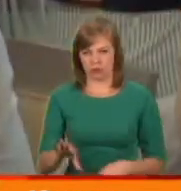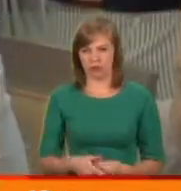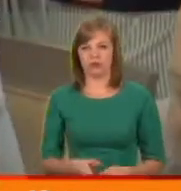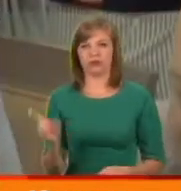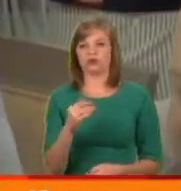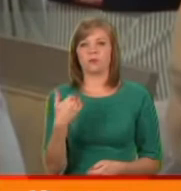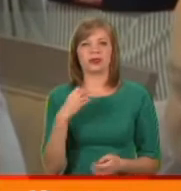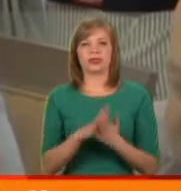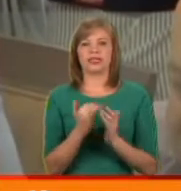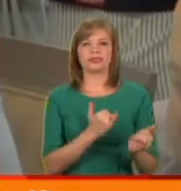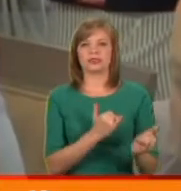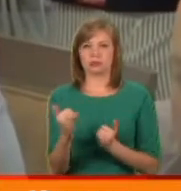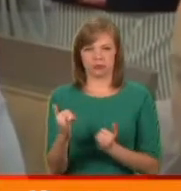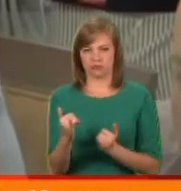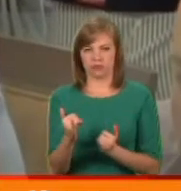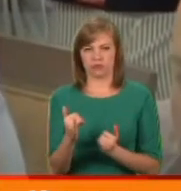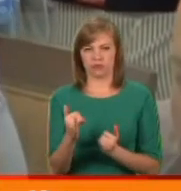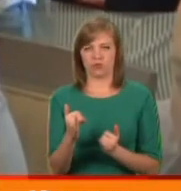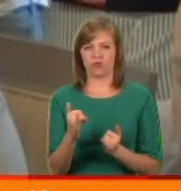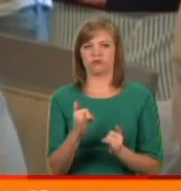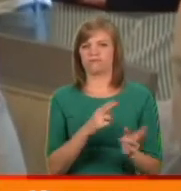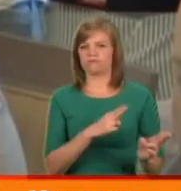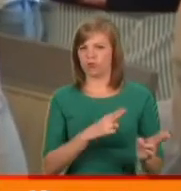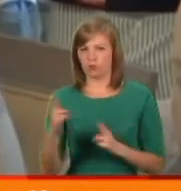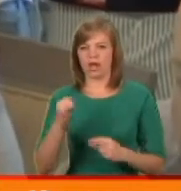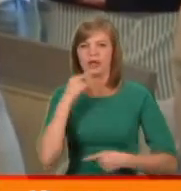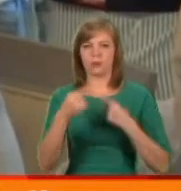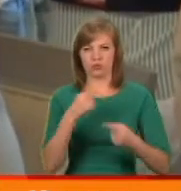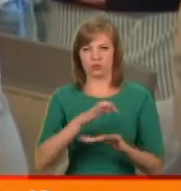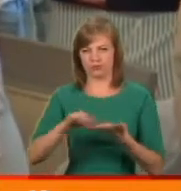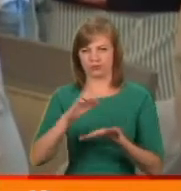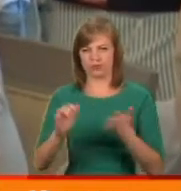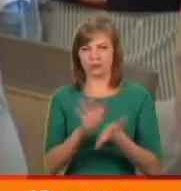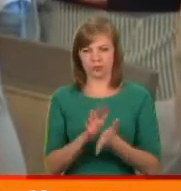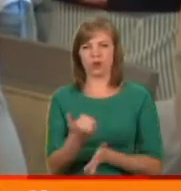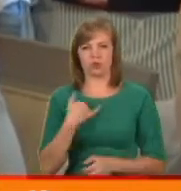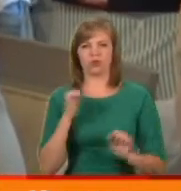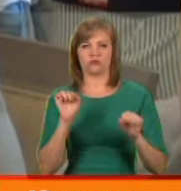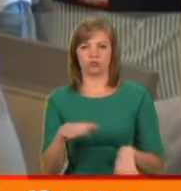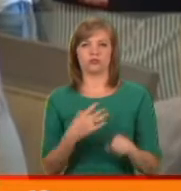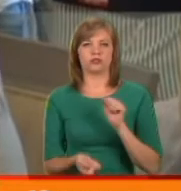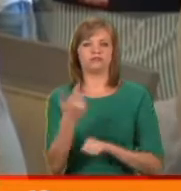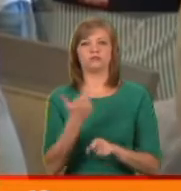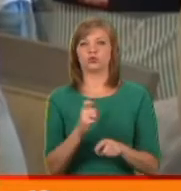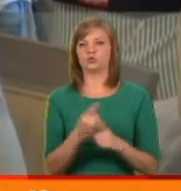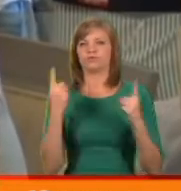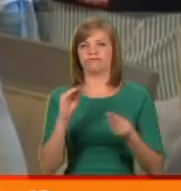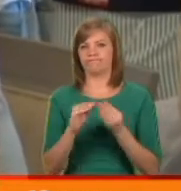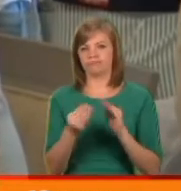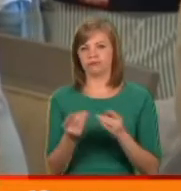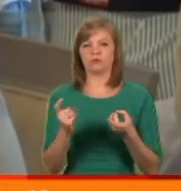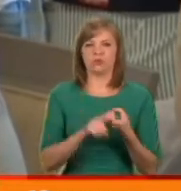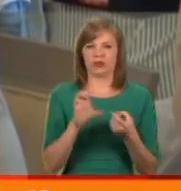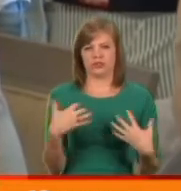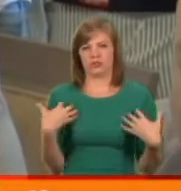ми не забезпечимо в той чи інший спосіб регулярний і постійний вивіз сміття, нас можуть чекати дуже неприємні наслідки, які пов'язані